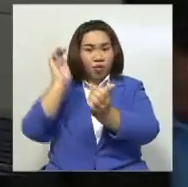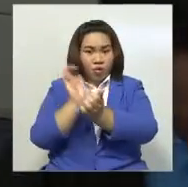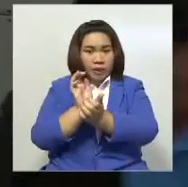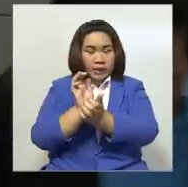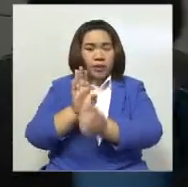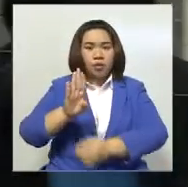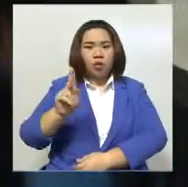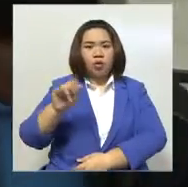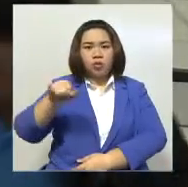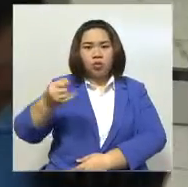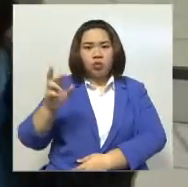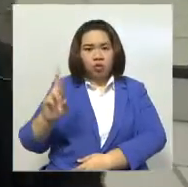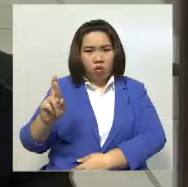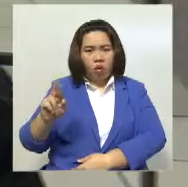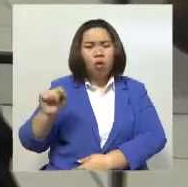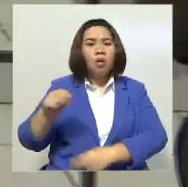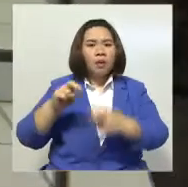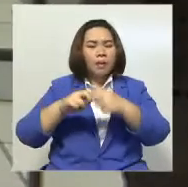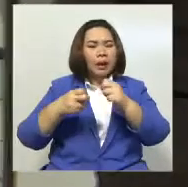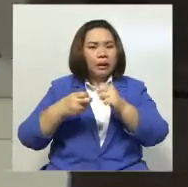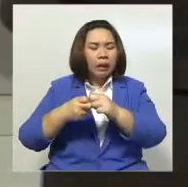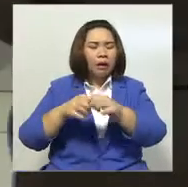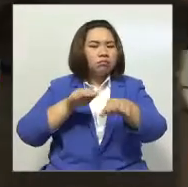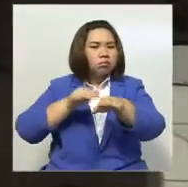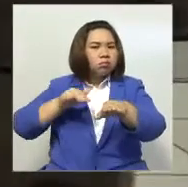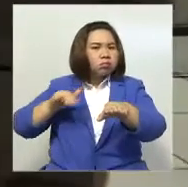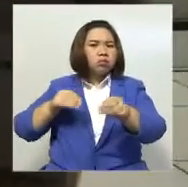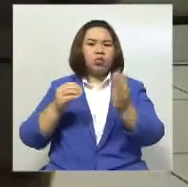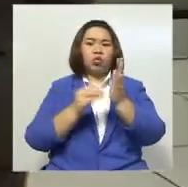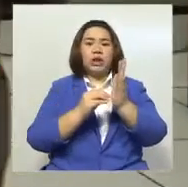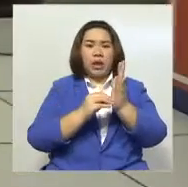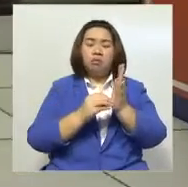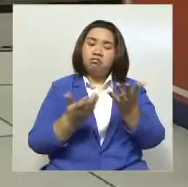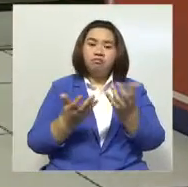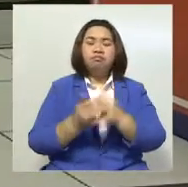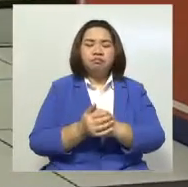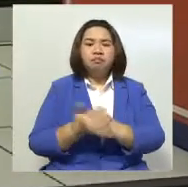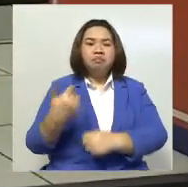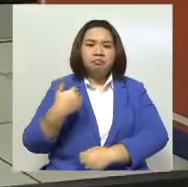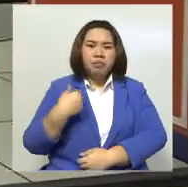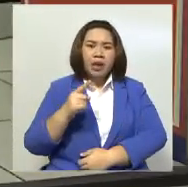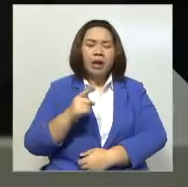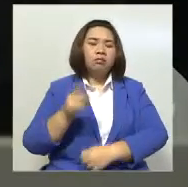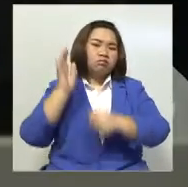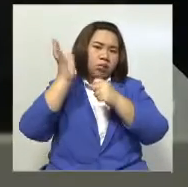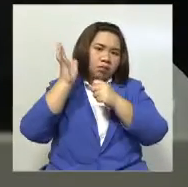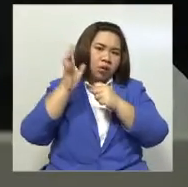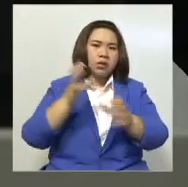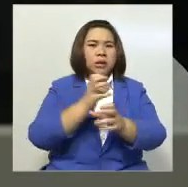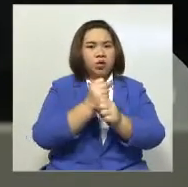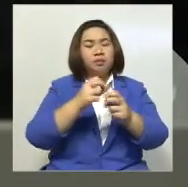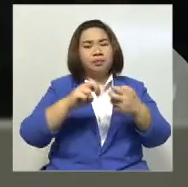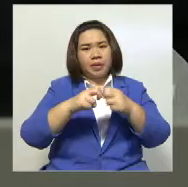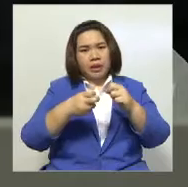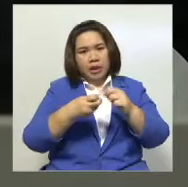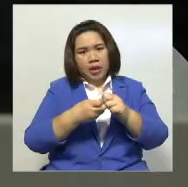จรเพื่อที่จะติดตามสถานการณ์ปัญหาการจราจรในพื้นที่กรุงเทพมหานครรวมไปถึงการรับฟังบรรยายสรุปสภาพปัญห